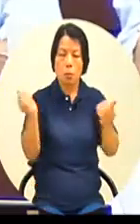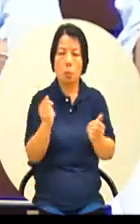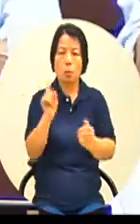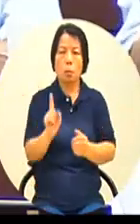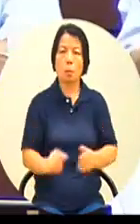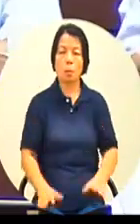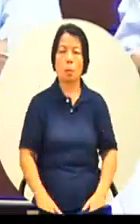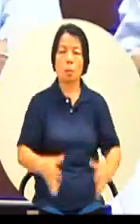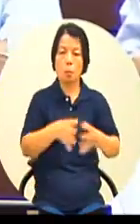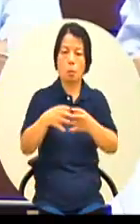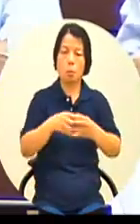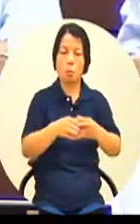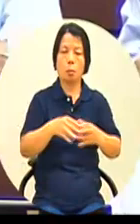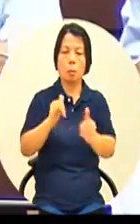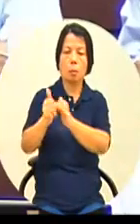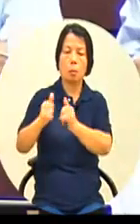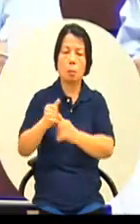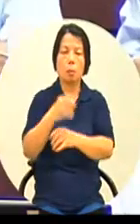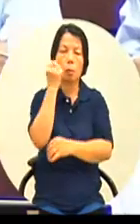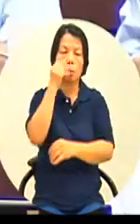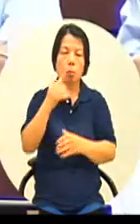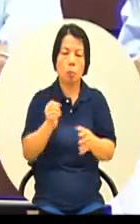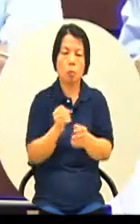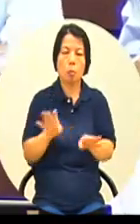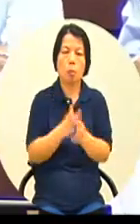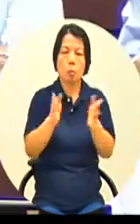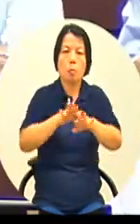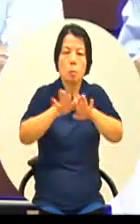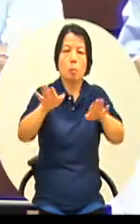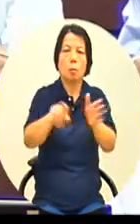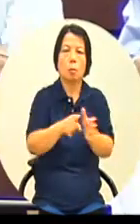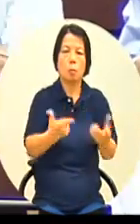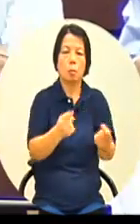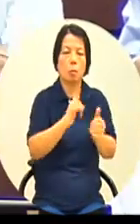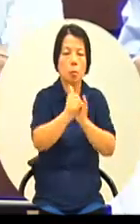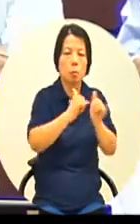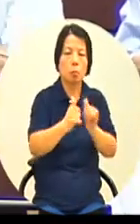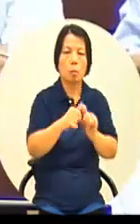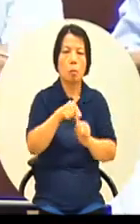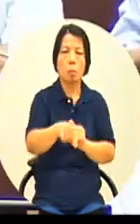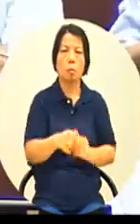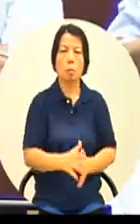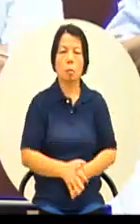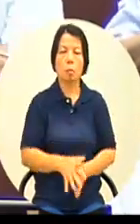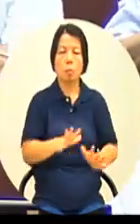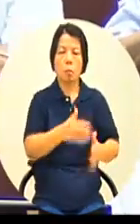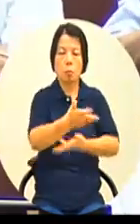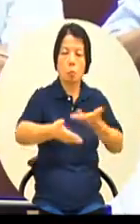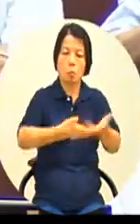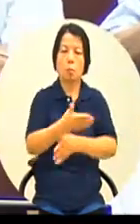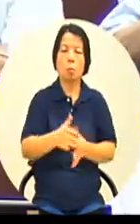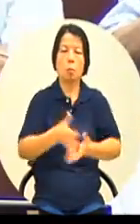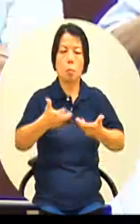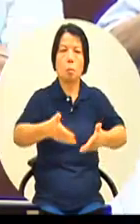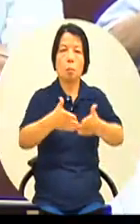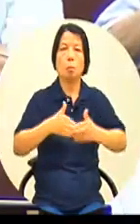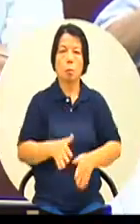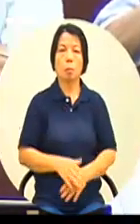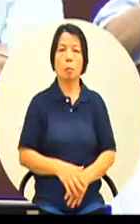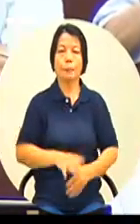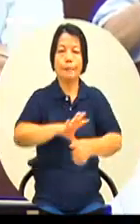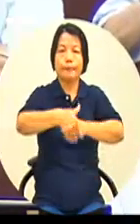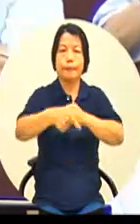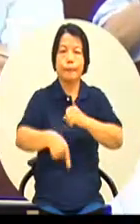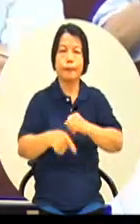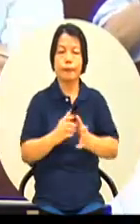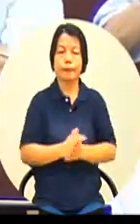们在结合地方的观光发展的同时，有时候跟地方居民之间的这样的一个协调是很重要的，包括咱